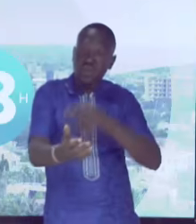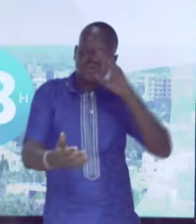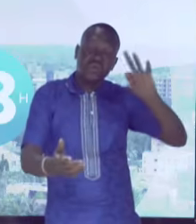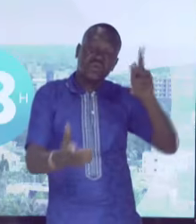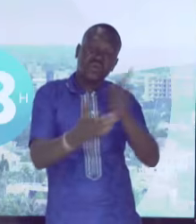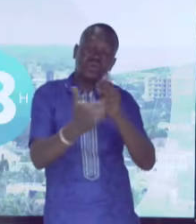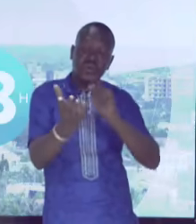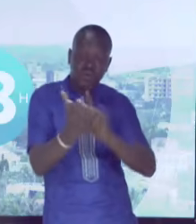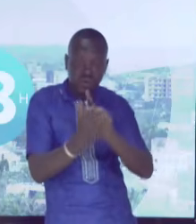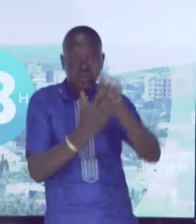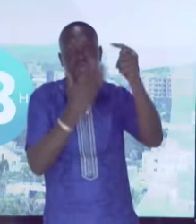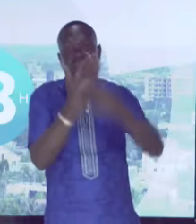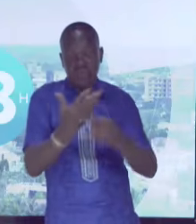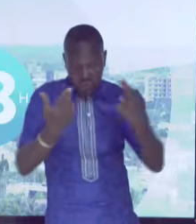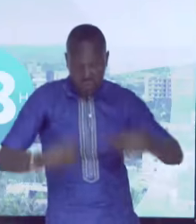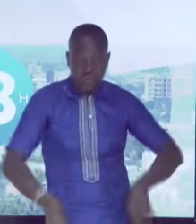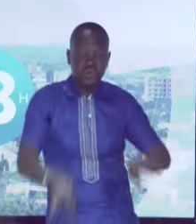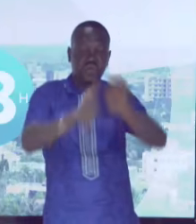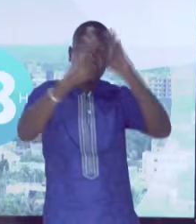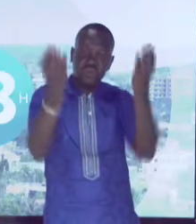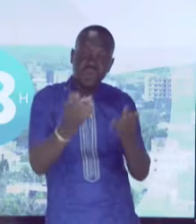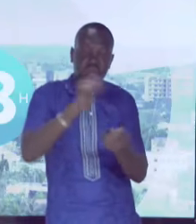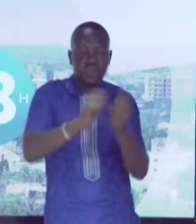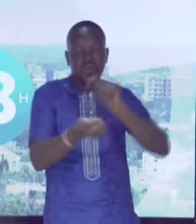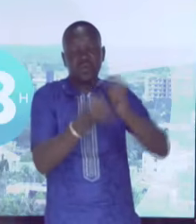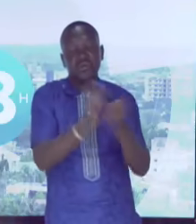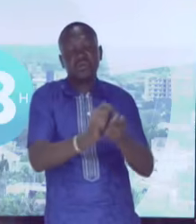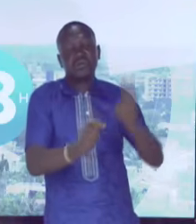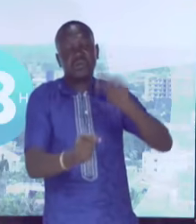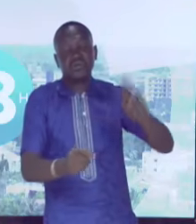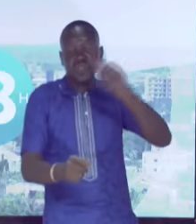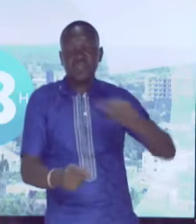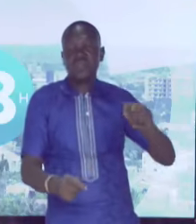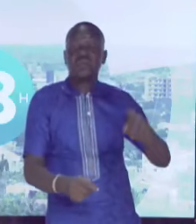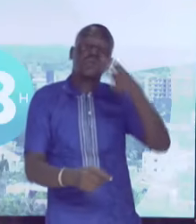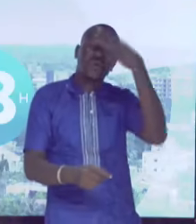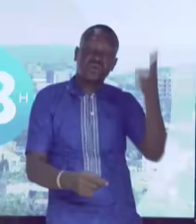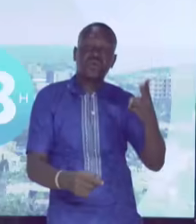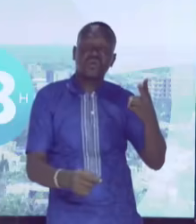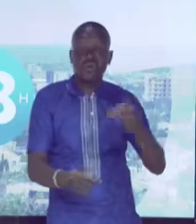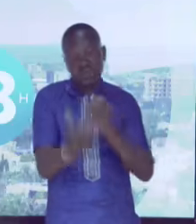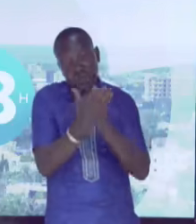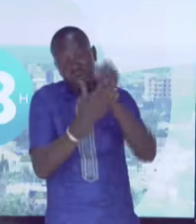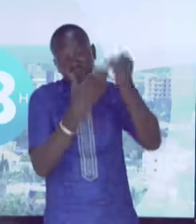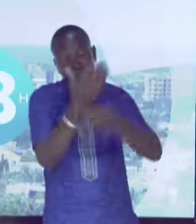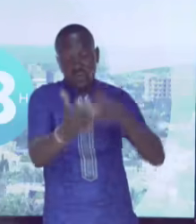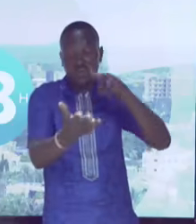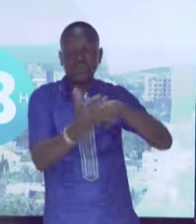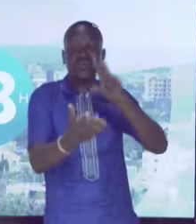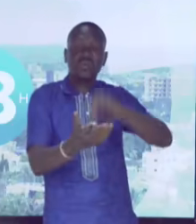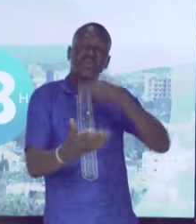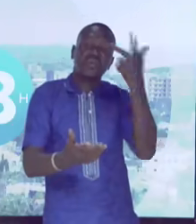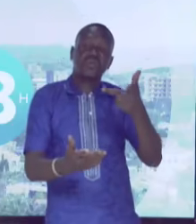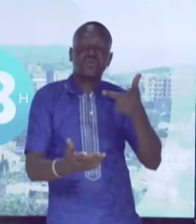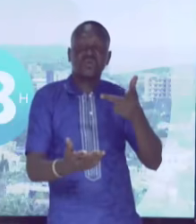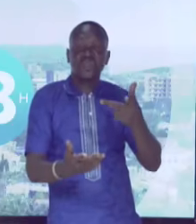projets infrastructures routières lancés sous la transition MPSR2. Lancement intervenu le 26 avril 2023. Entre avril et